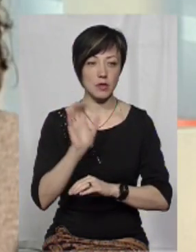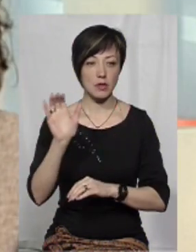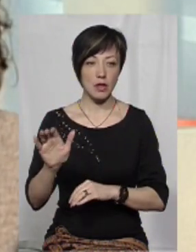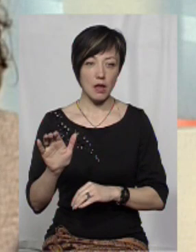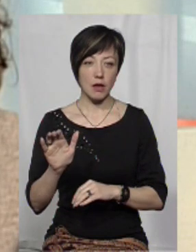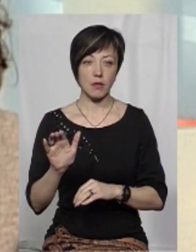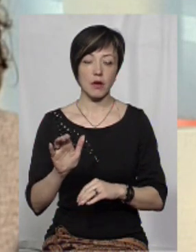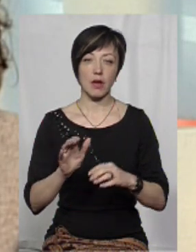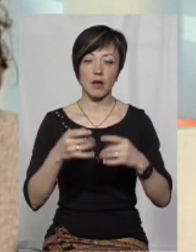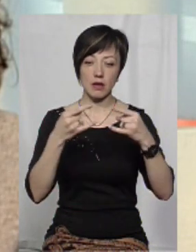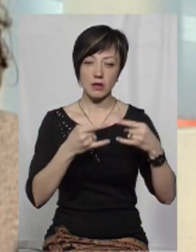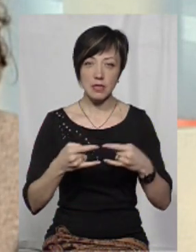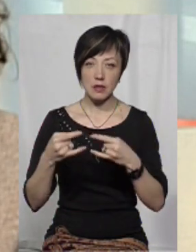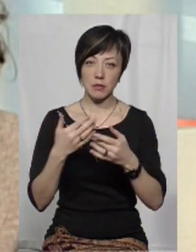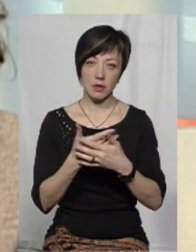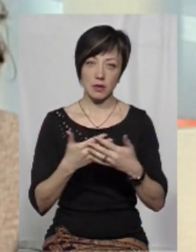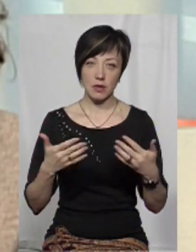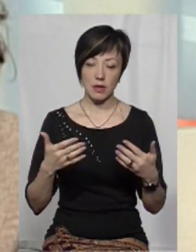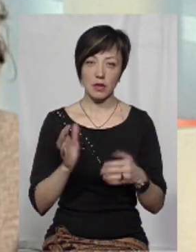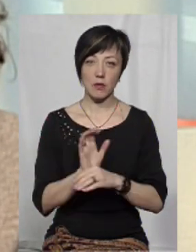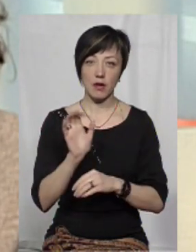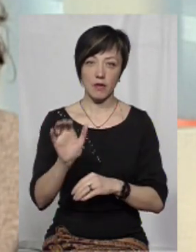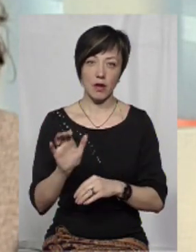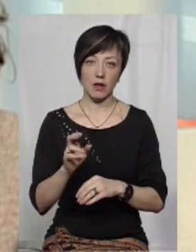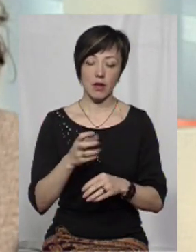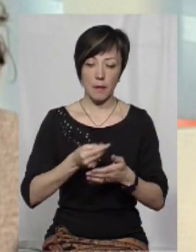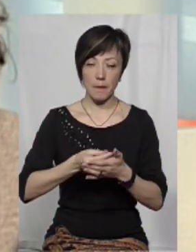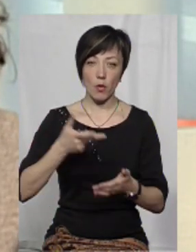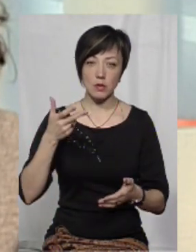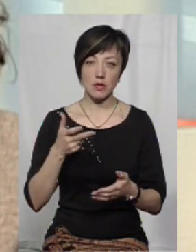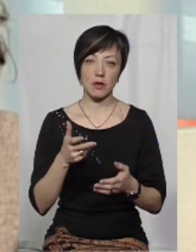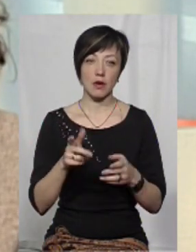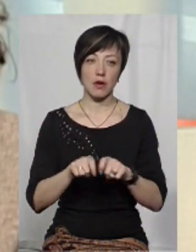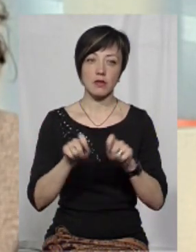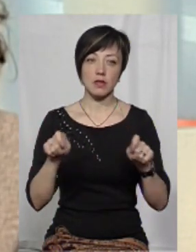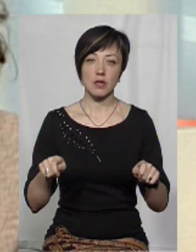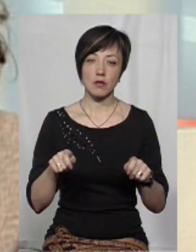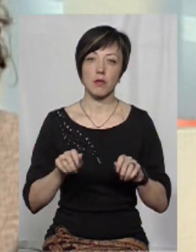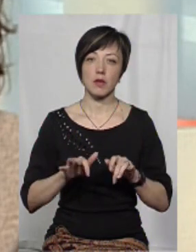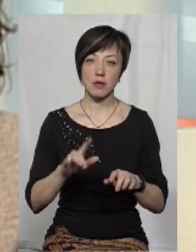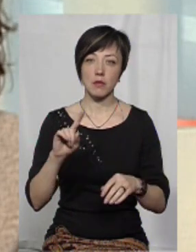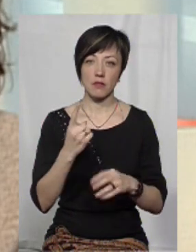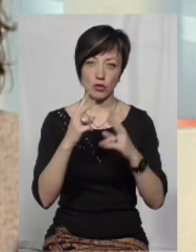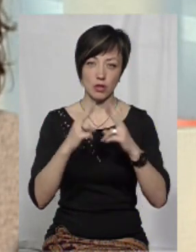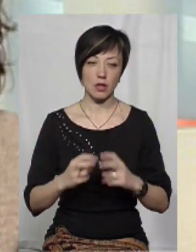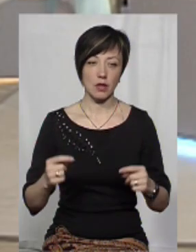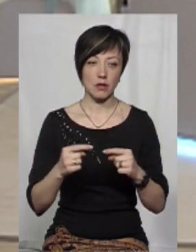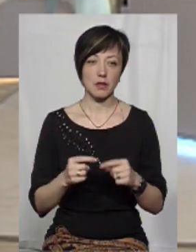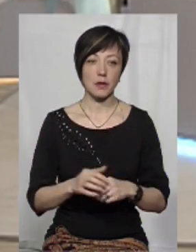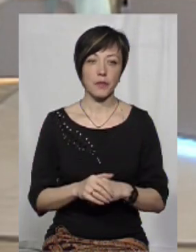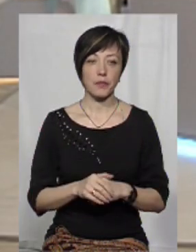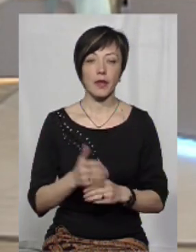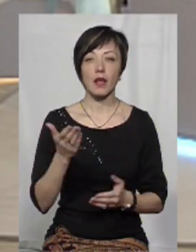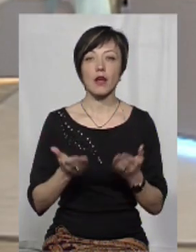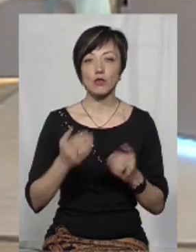им КТ-снимки и направляем их на биопсию. Ну, то есть разворачиваем весь процесс первичной диагностики. Але